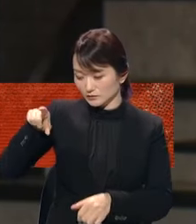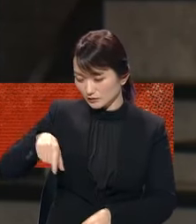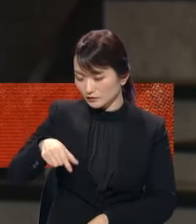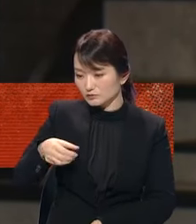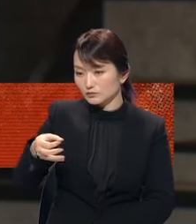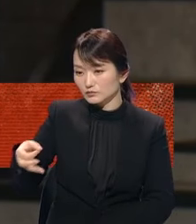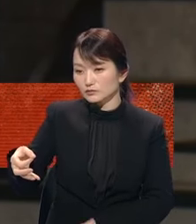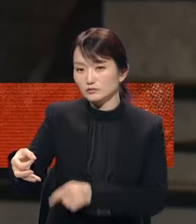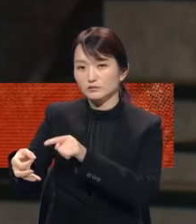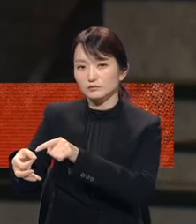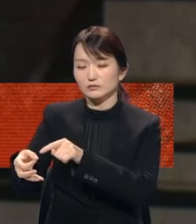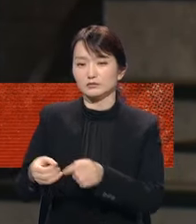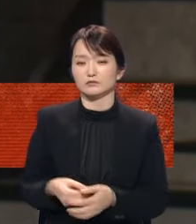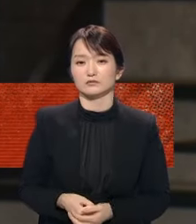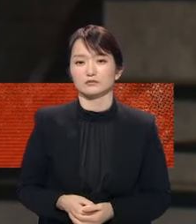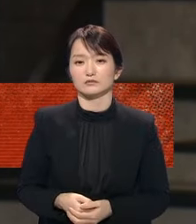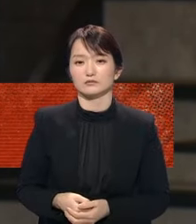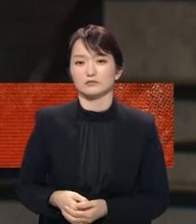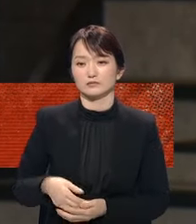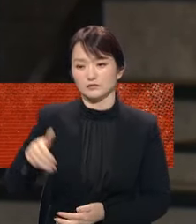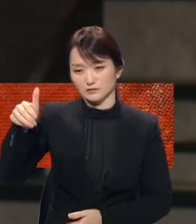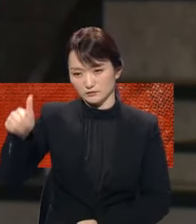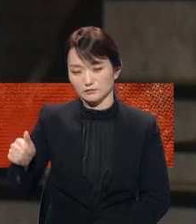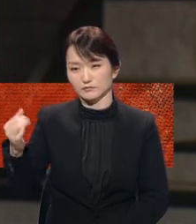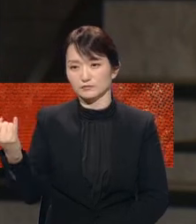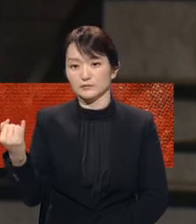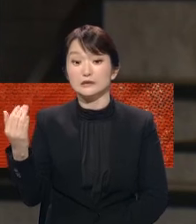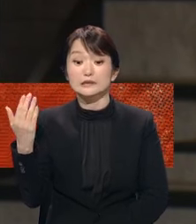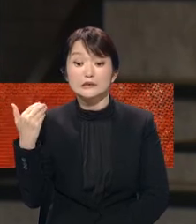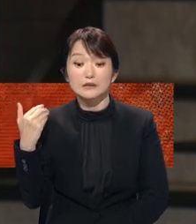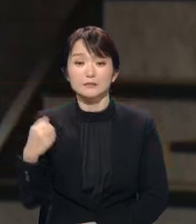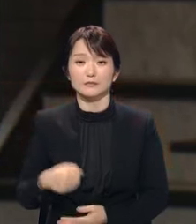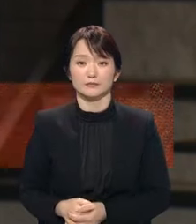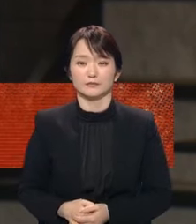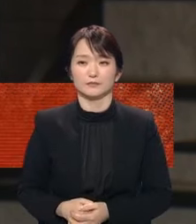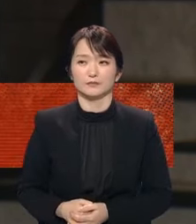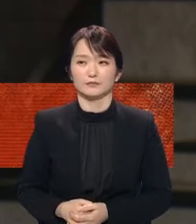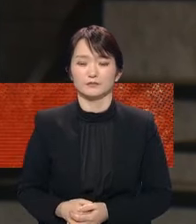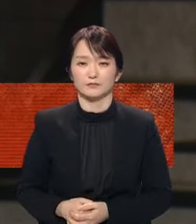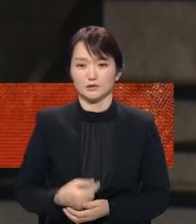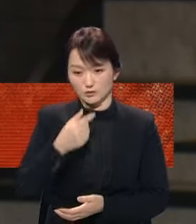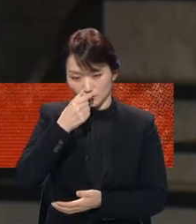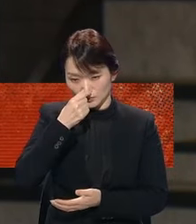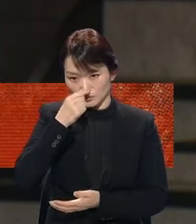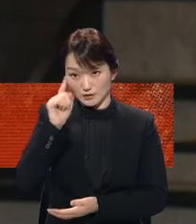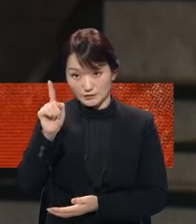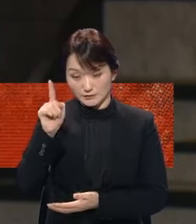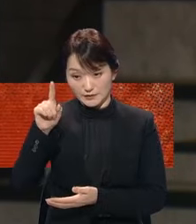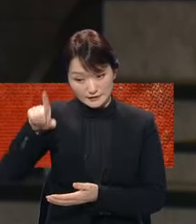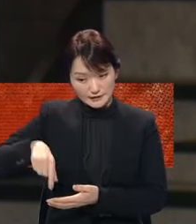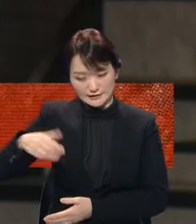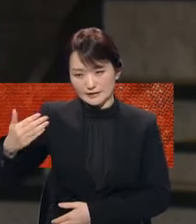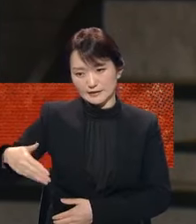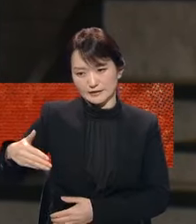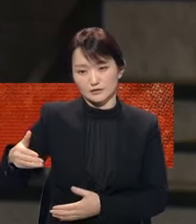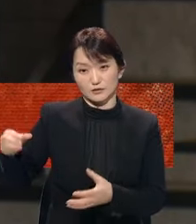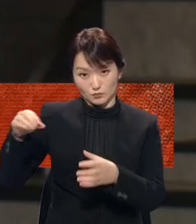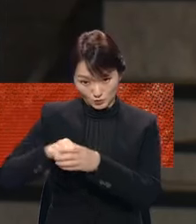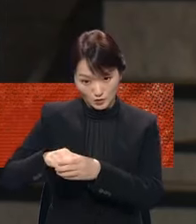상황에서 아마 이 식당 그 사장님이 지난번에 한 병 계산이 안 돼서 같이 포함을 해가지고